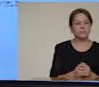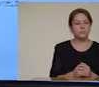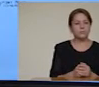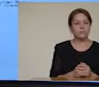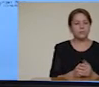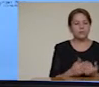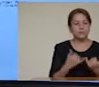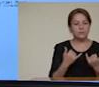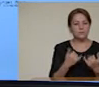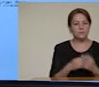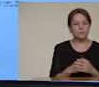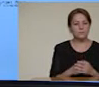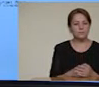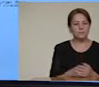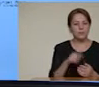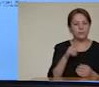Endi